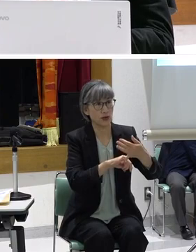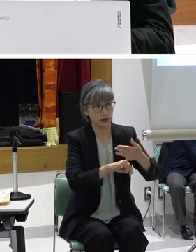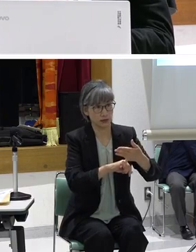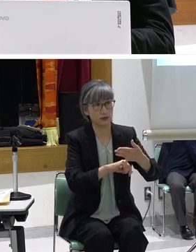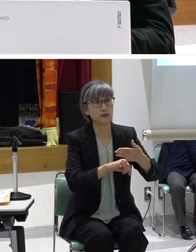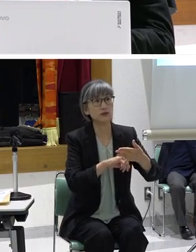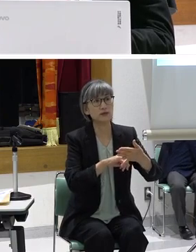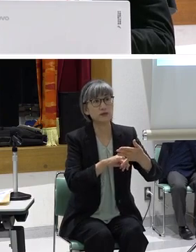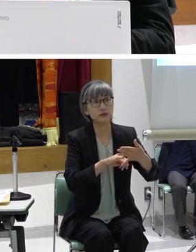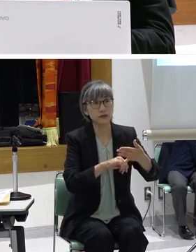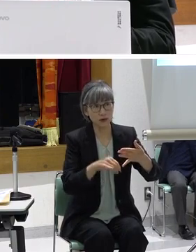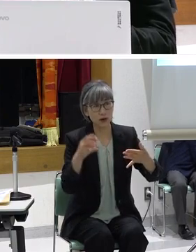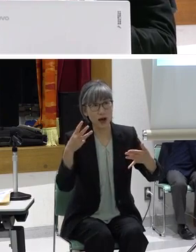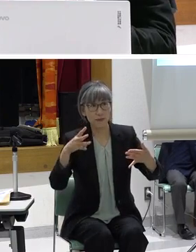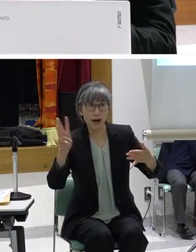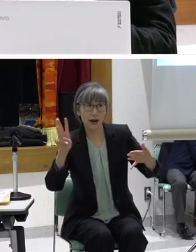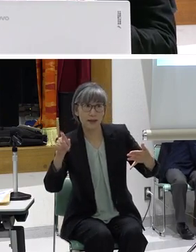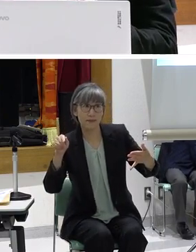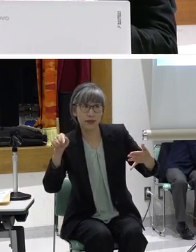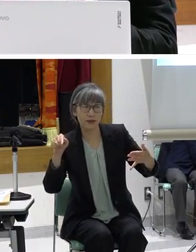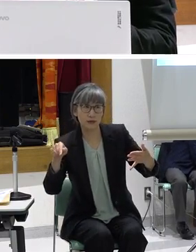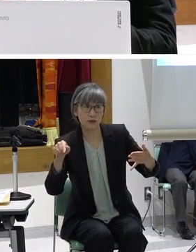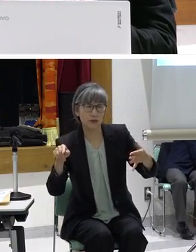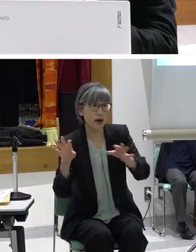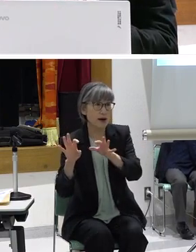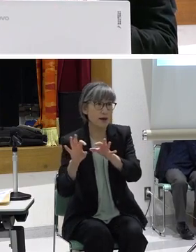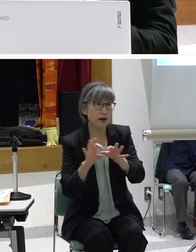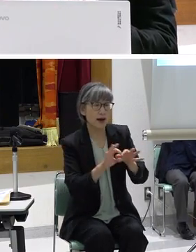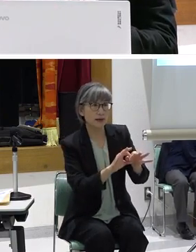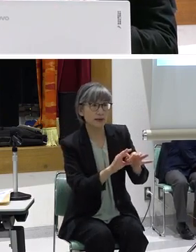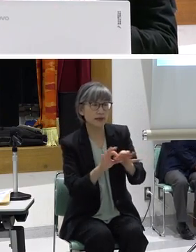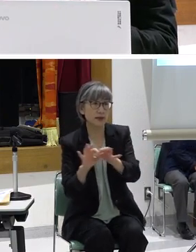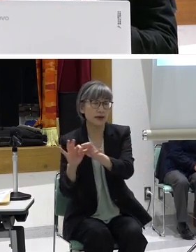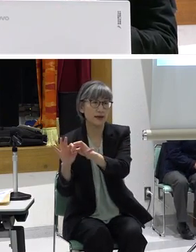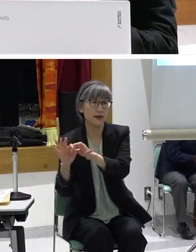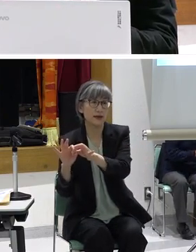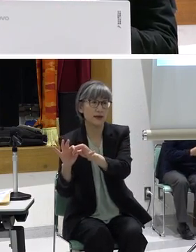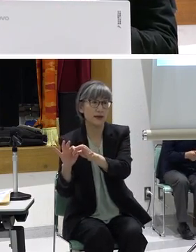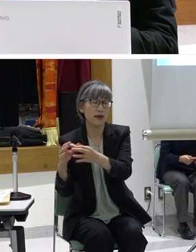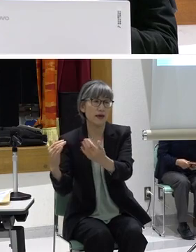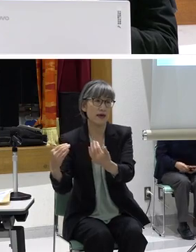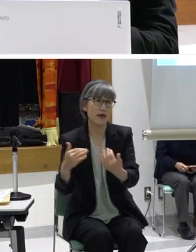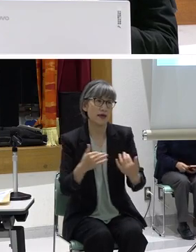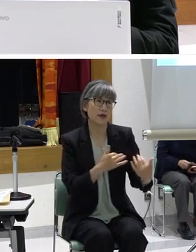が非常に関係をしているということを押さえておきたいなと思います。